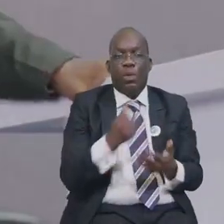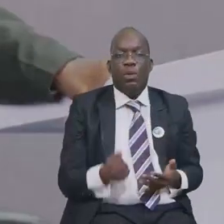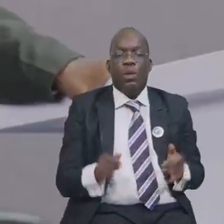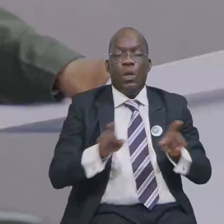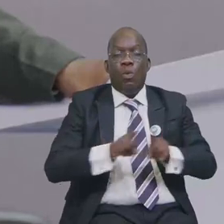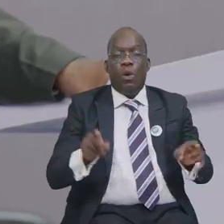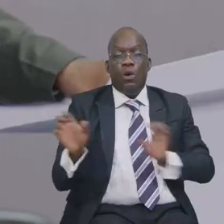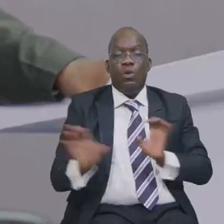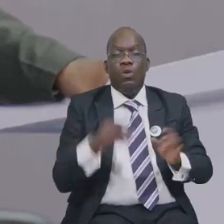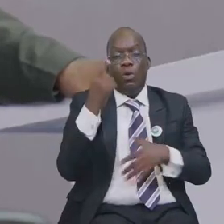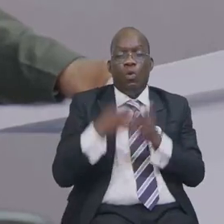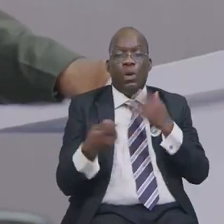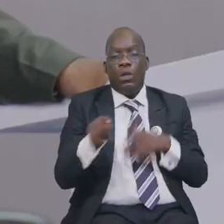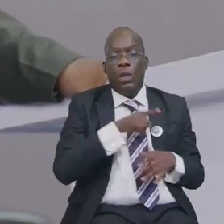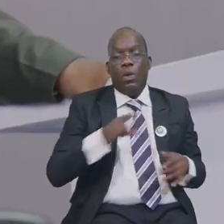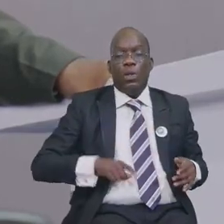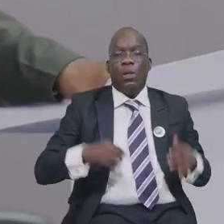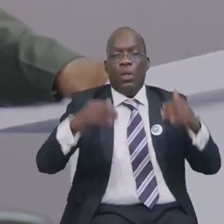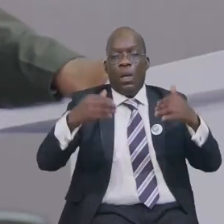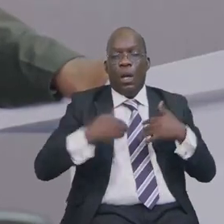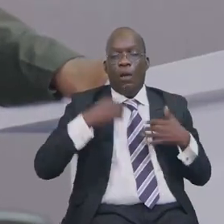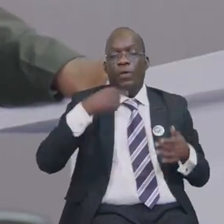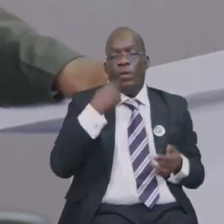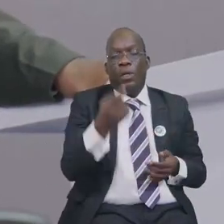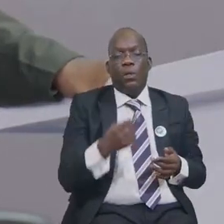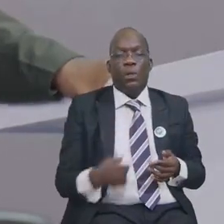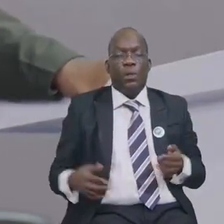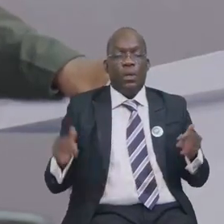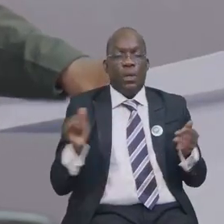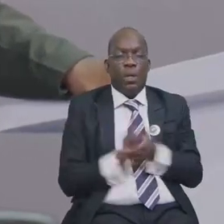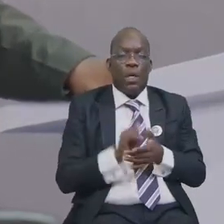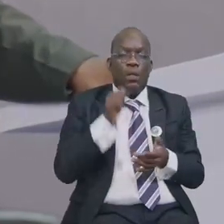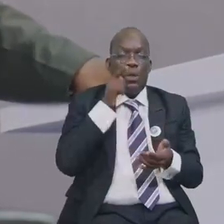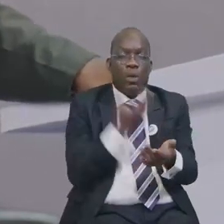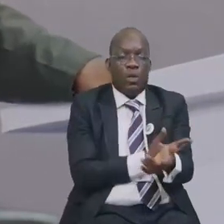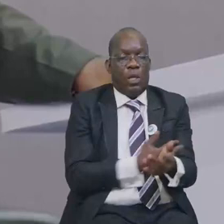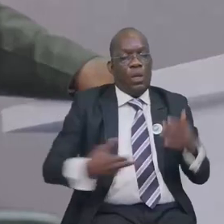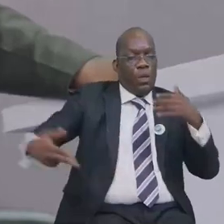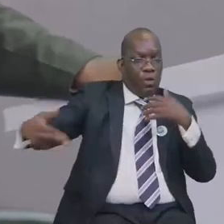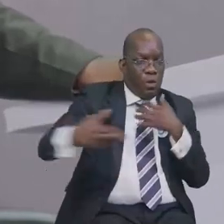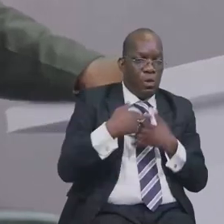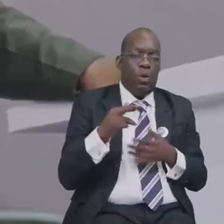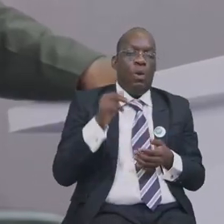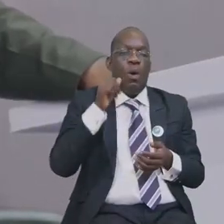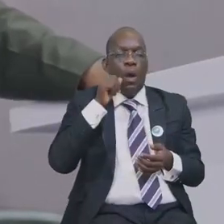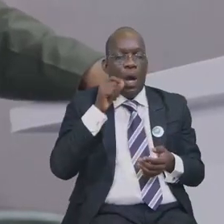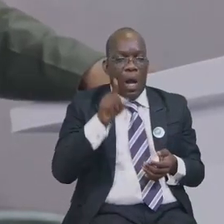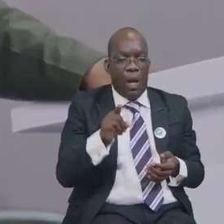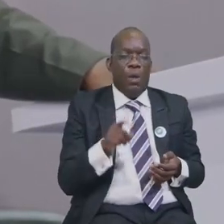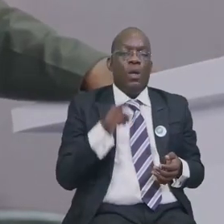Mais fais ce que Dieu a demandé. Cette fille, retourne-la,